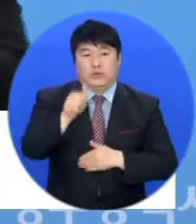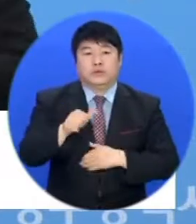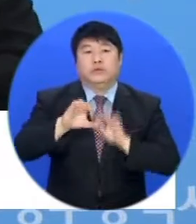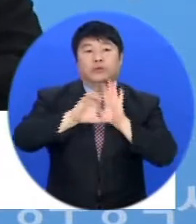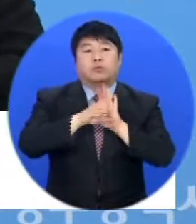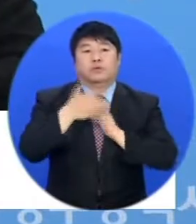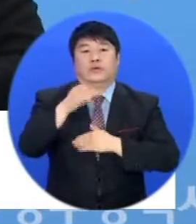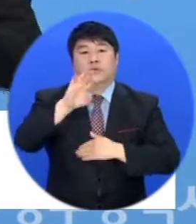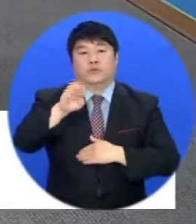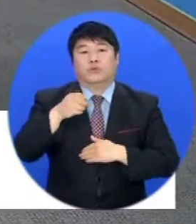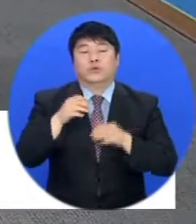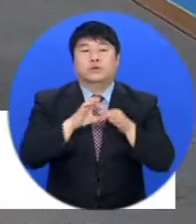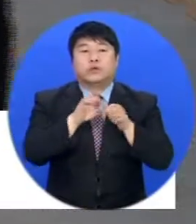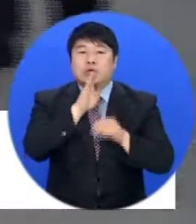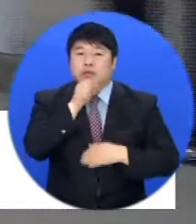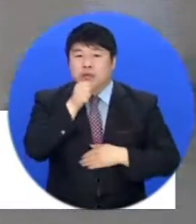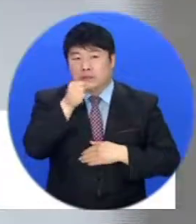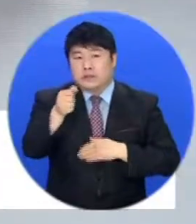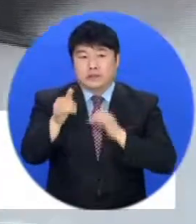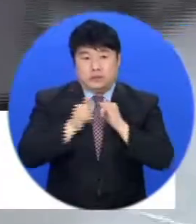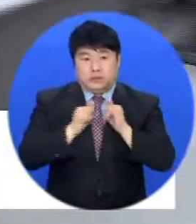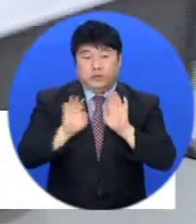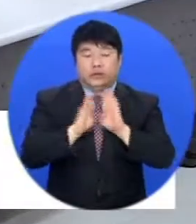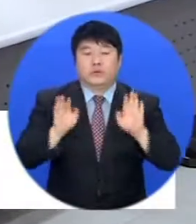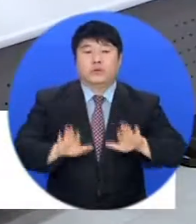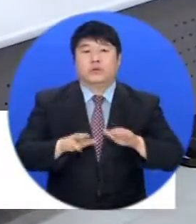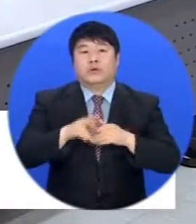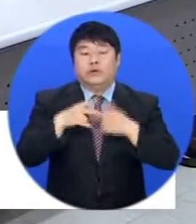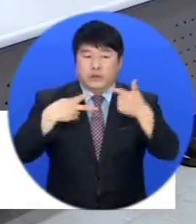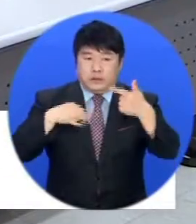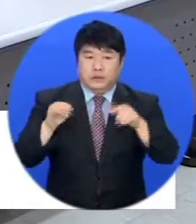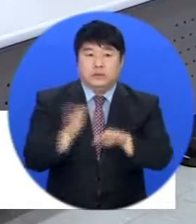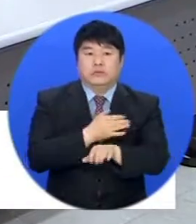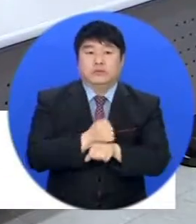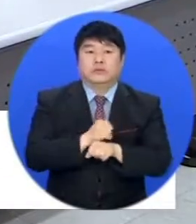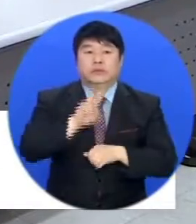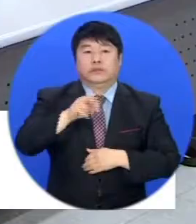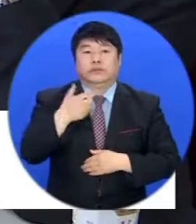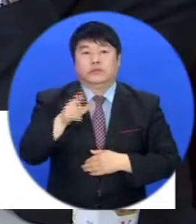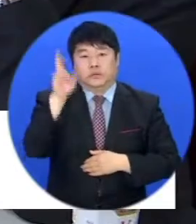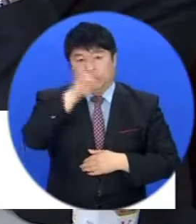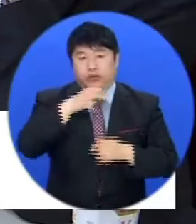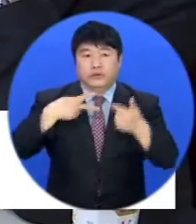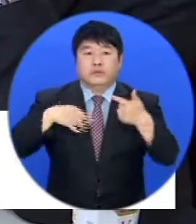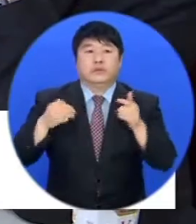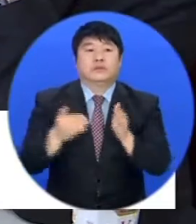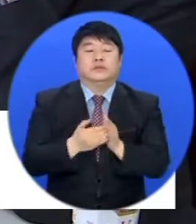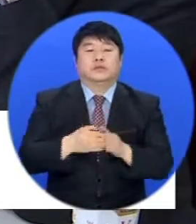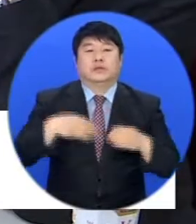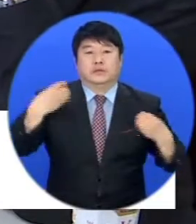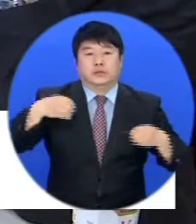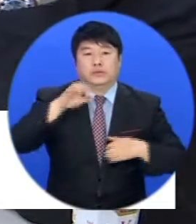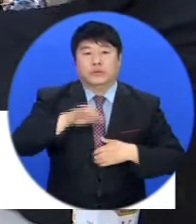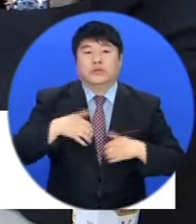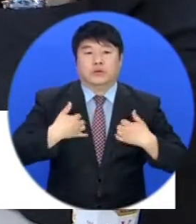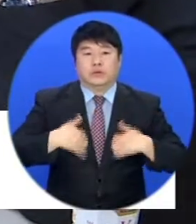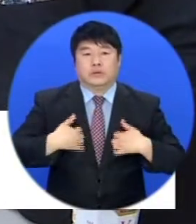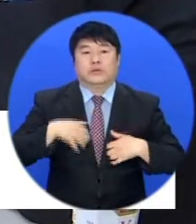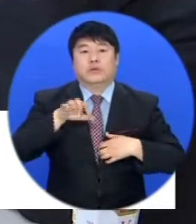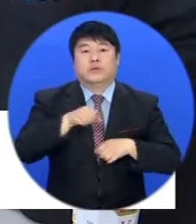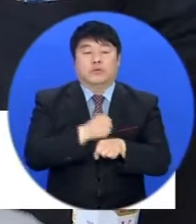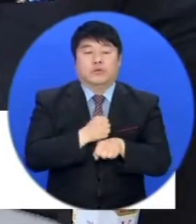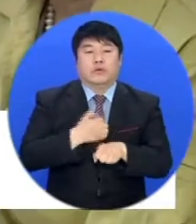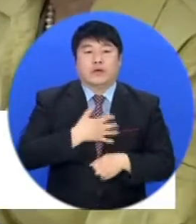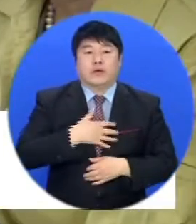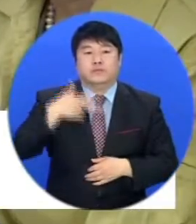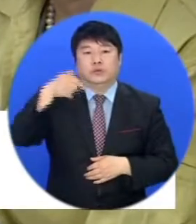관련 기자회견을 열어 오늘 오후 6시부터 오는 26일 오전 6시까지 클럽과 유흥주점,